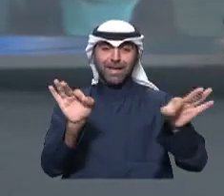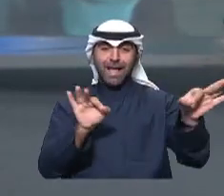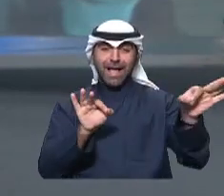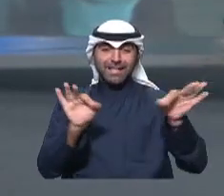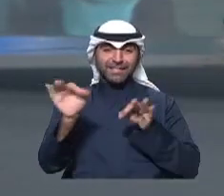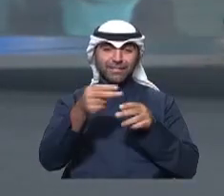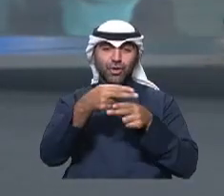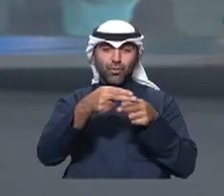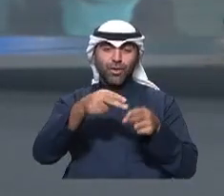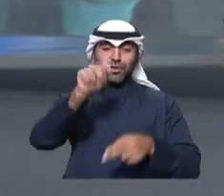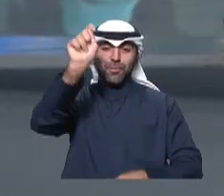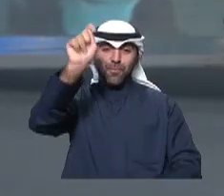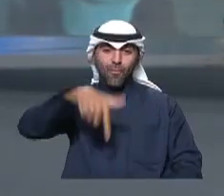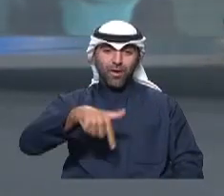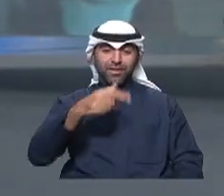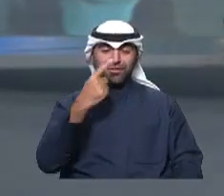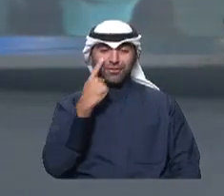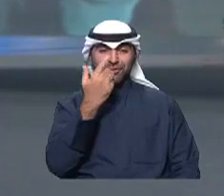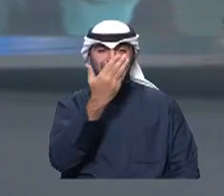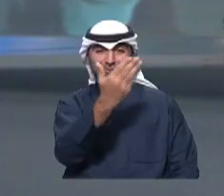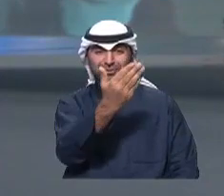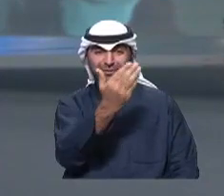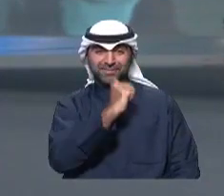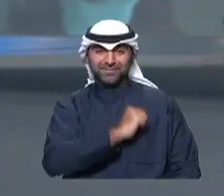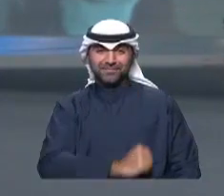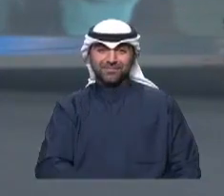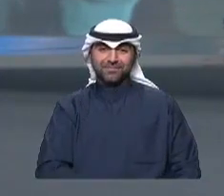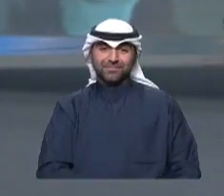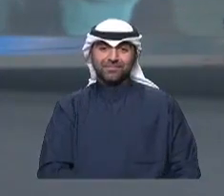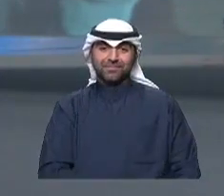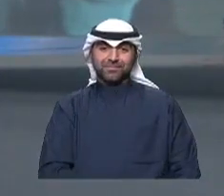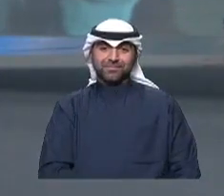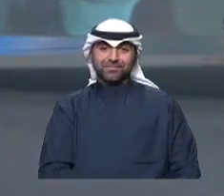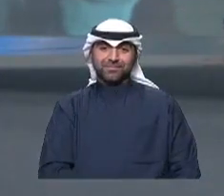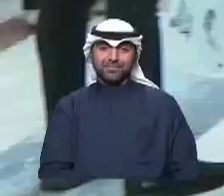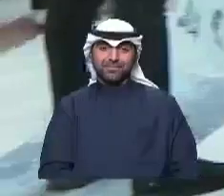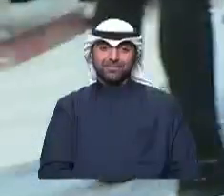التنمية وتحقيق رؤية كويت جديدة 2035.